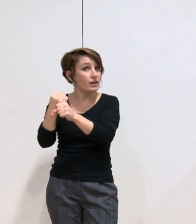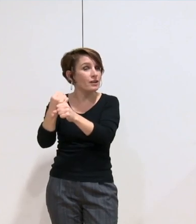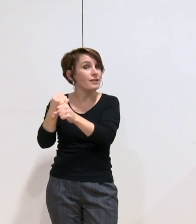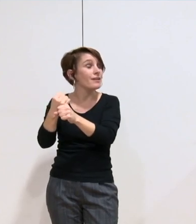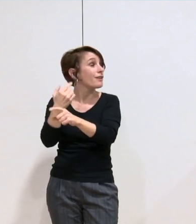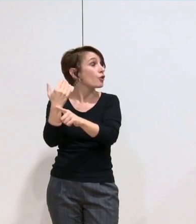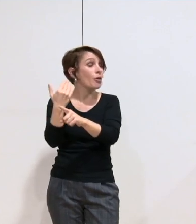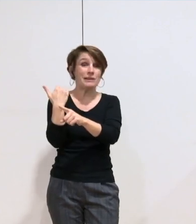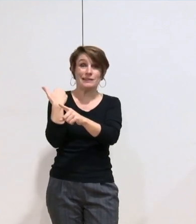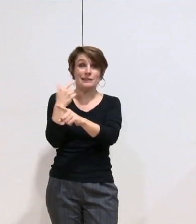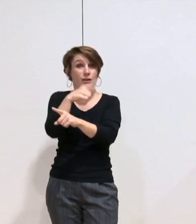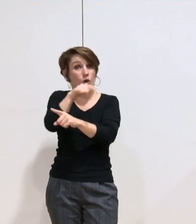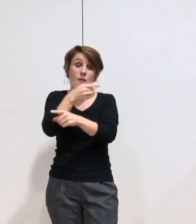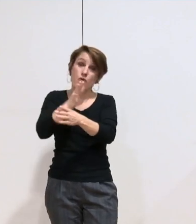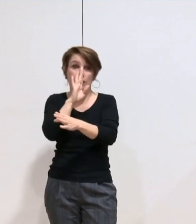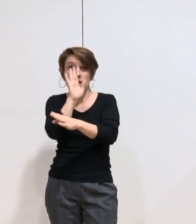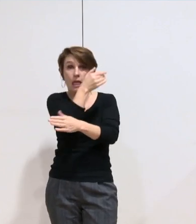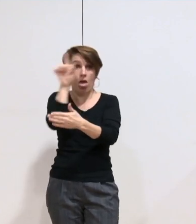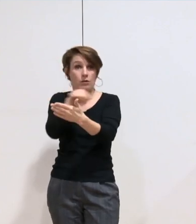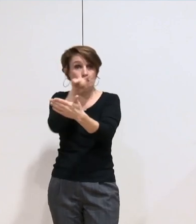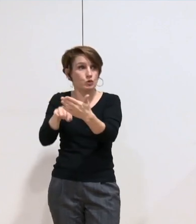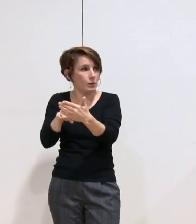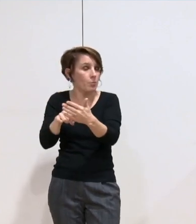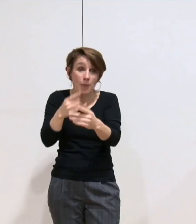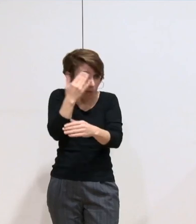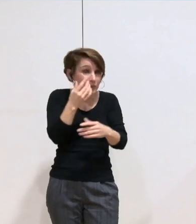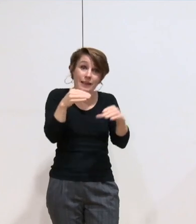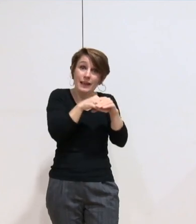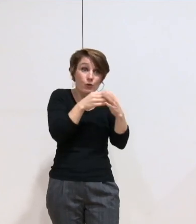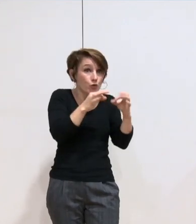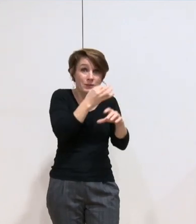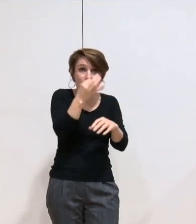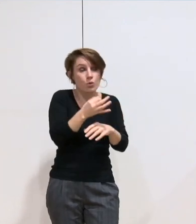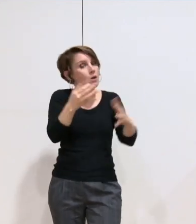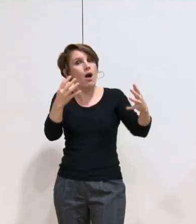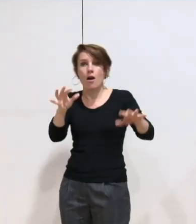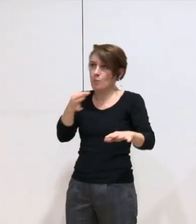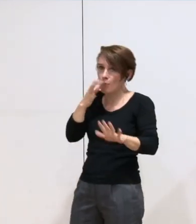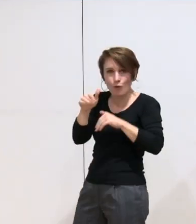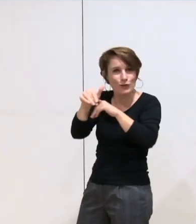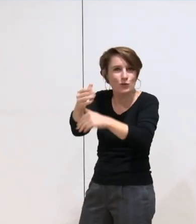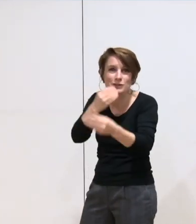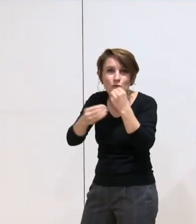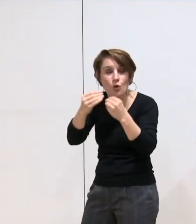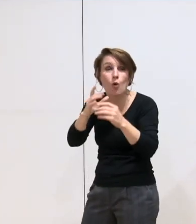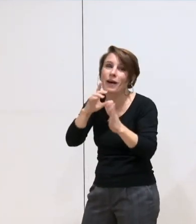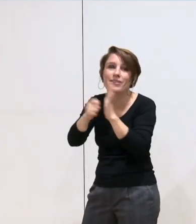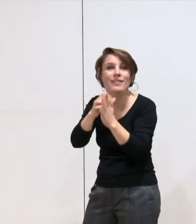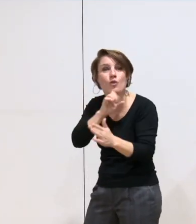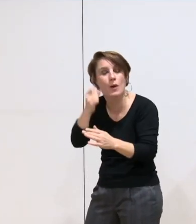avez décidé de supprimer, le repas de Noël, des repas des personnes âgées que vous avez décidé de supprimer.